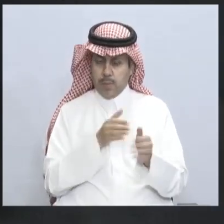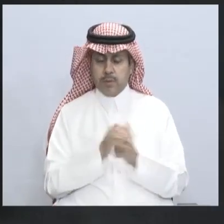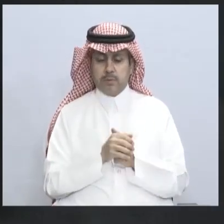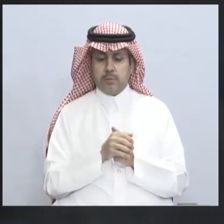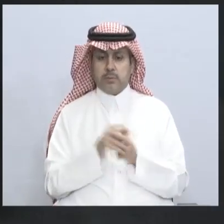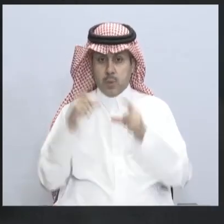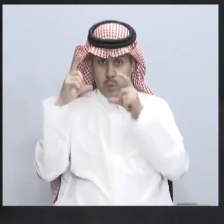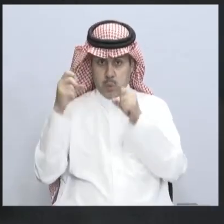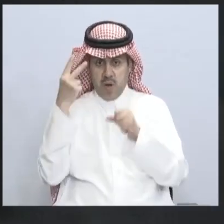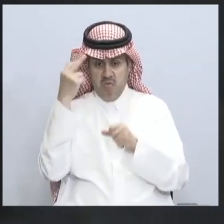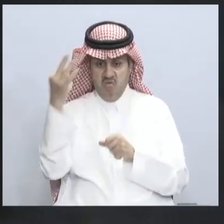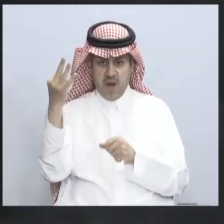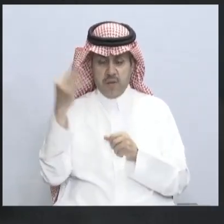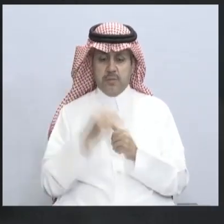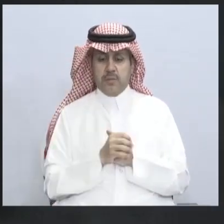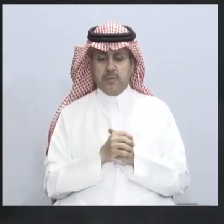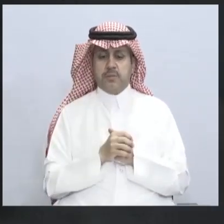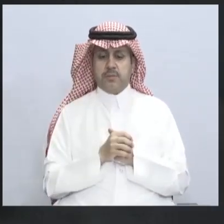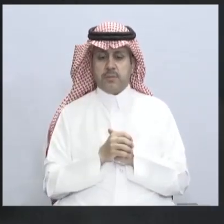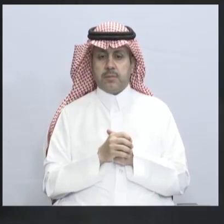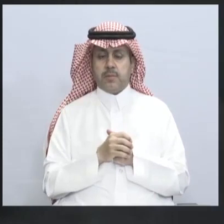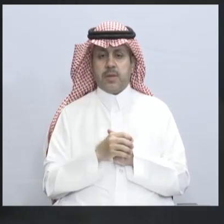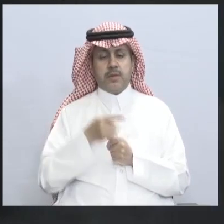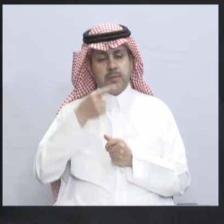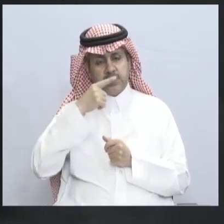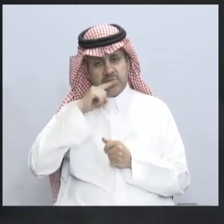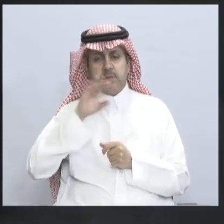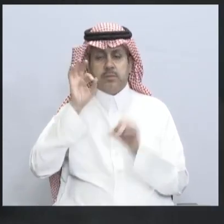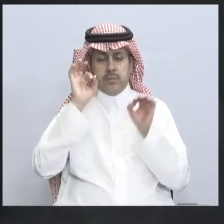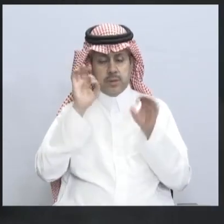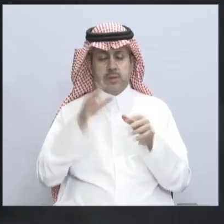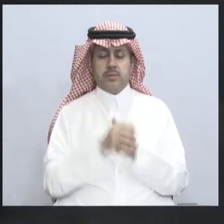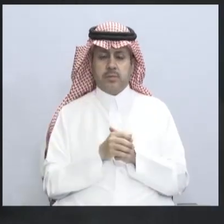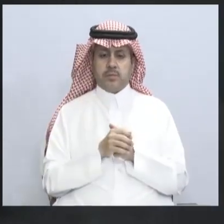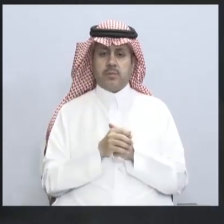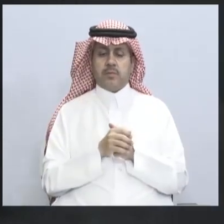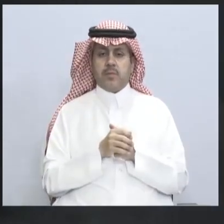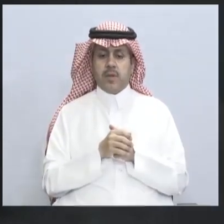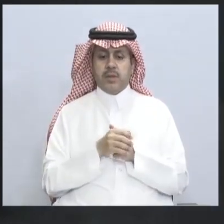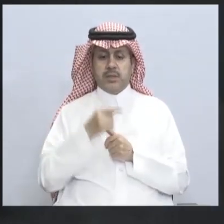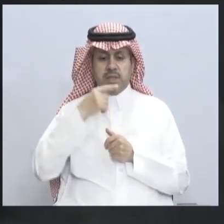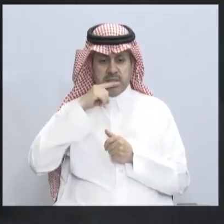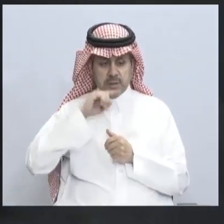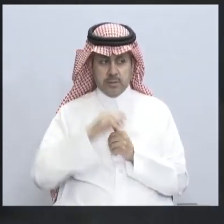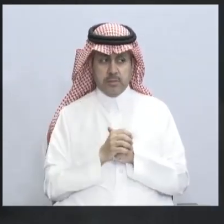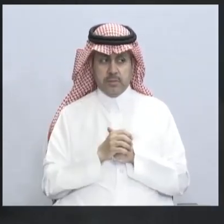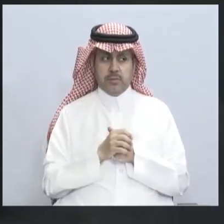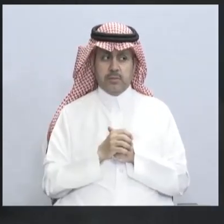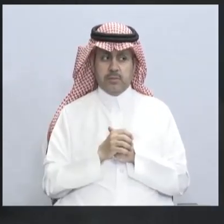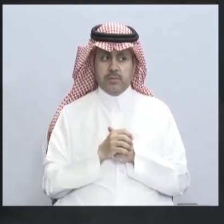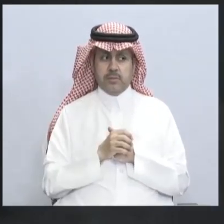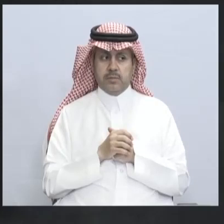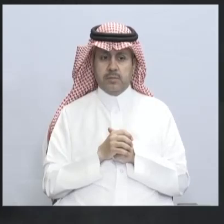ماذا تعبر عنه هذه الصوره احسنتم يا ابنائي انه فاكهه التمر